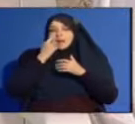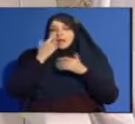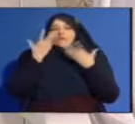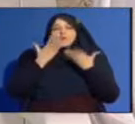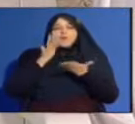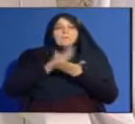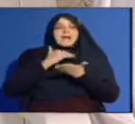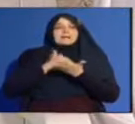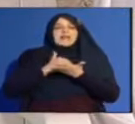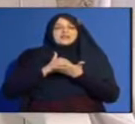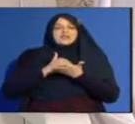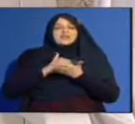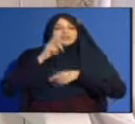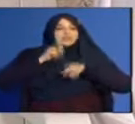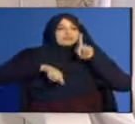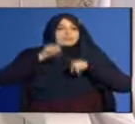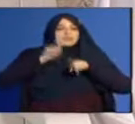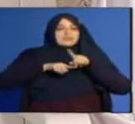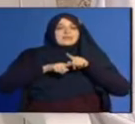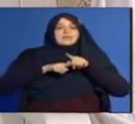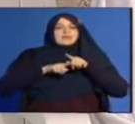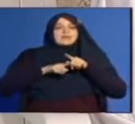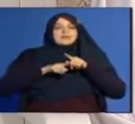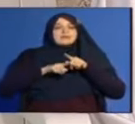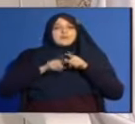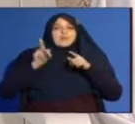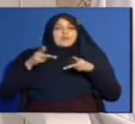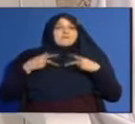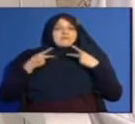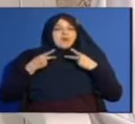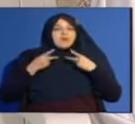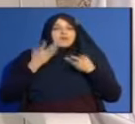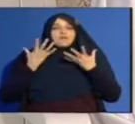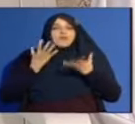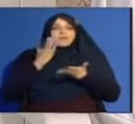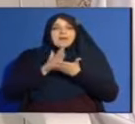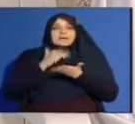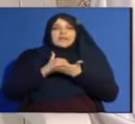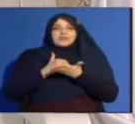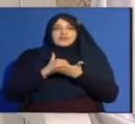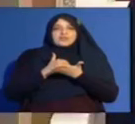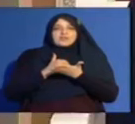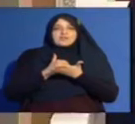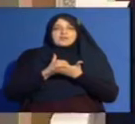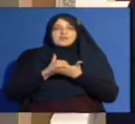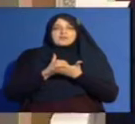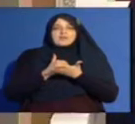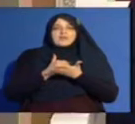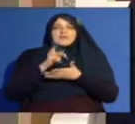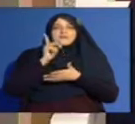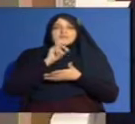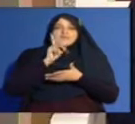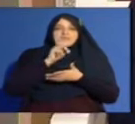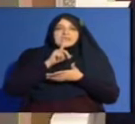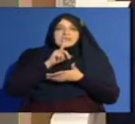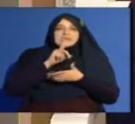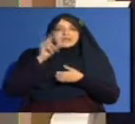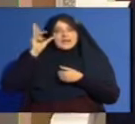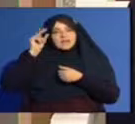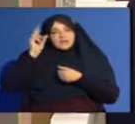حياته بين الذكور والإناث ولكن لا يقدم للإناث